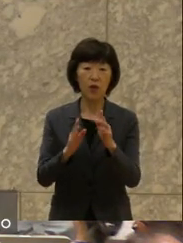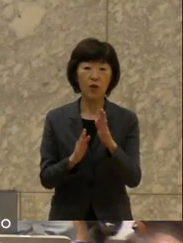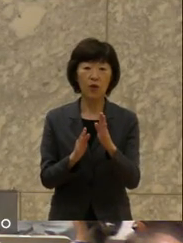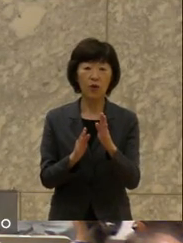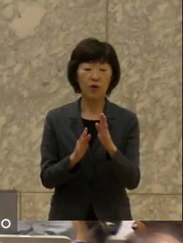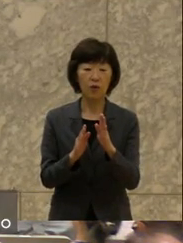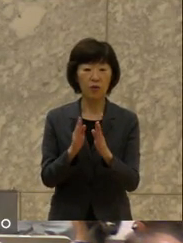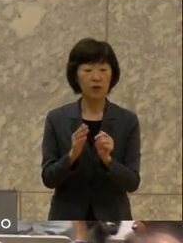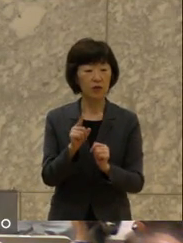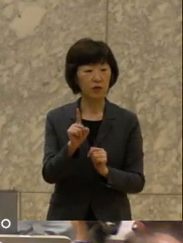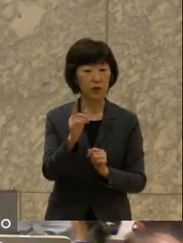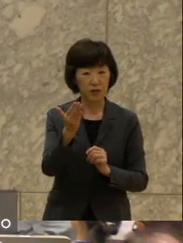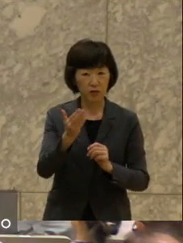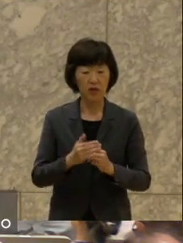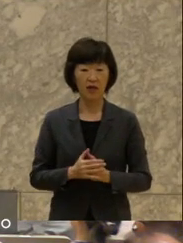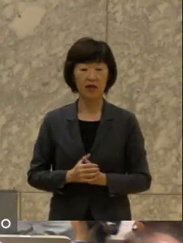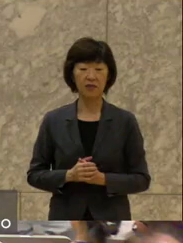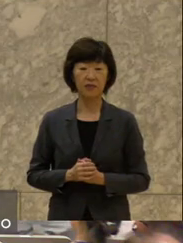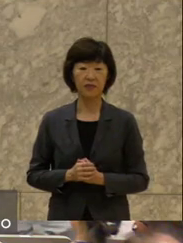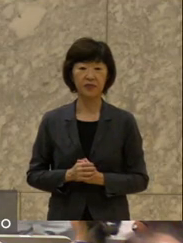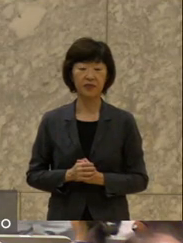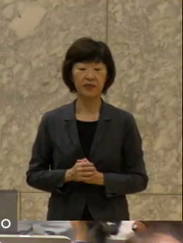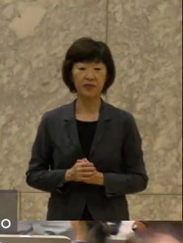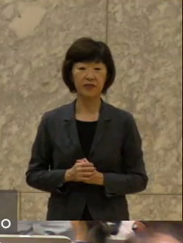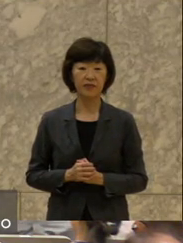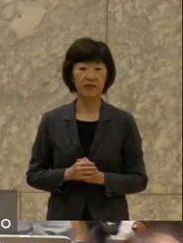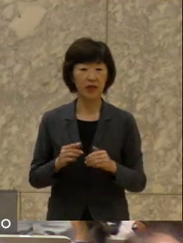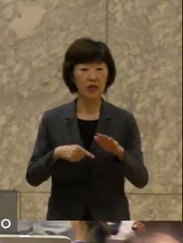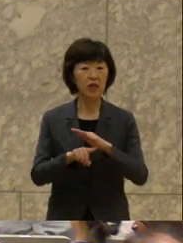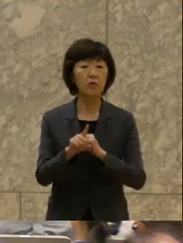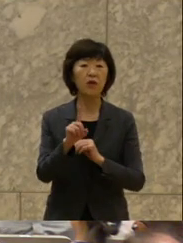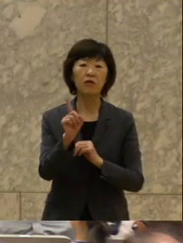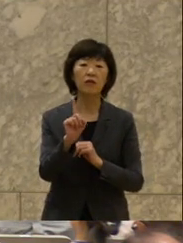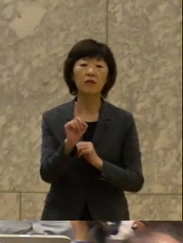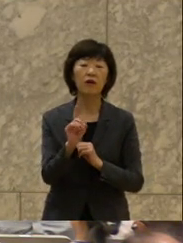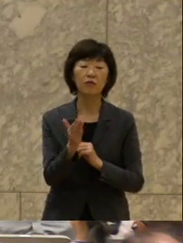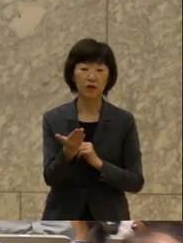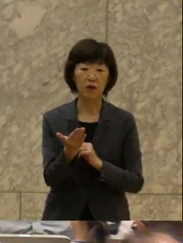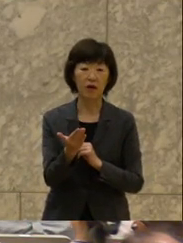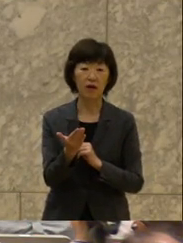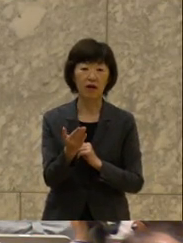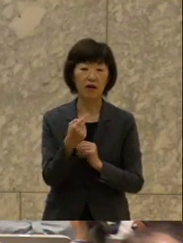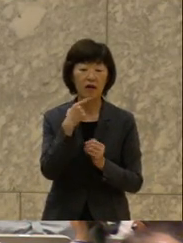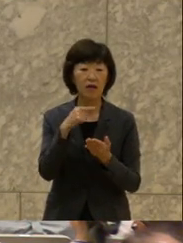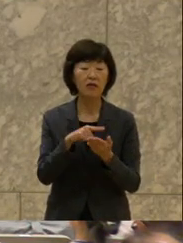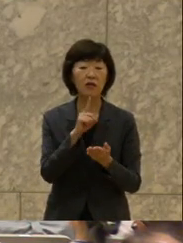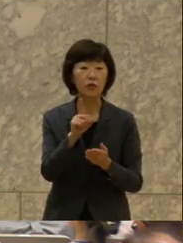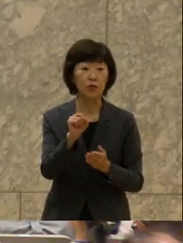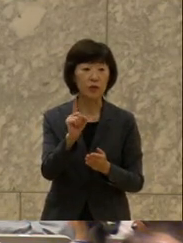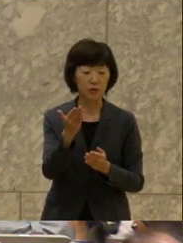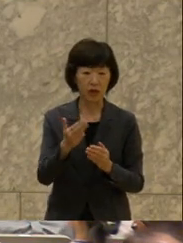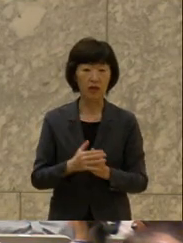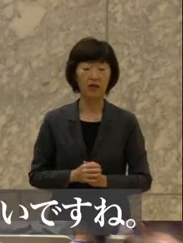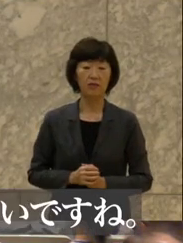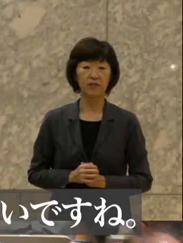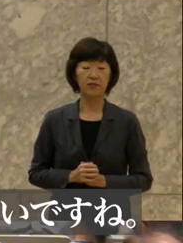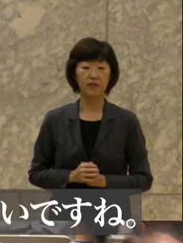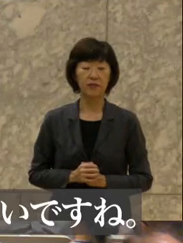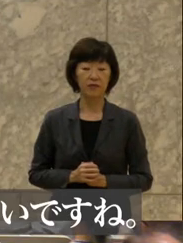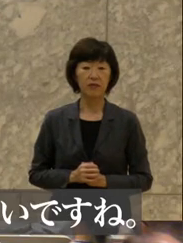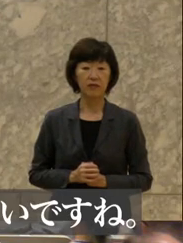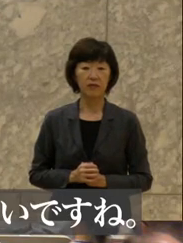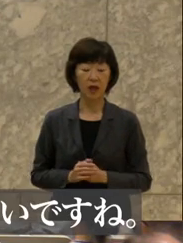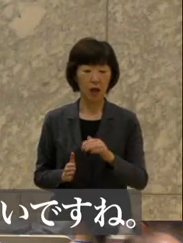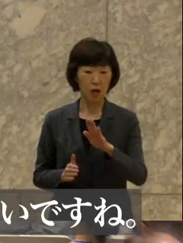ねやっぱりこの国債で2つが開催されるその意味ってどこにあるなって一言で言ったらどうなりますかそうですねまさに